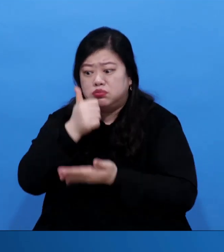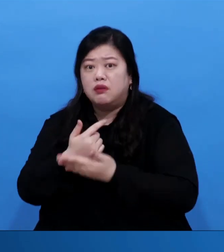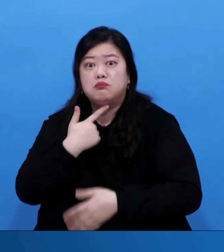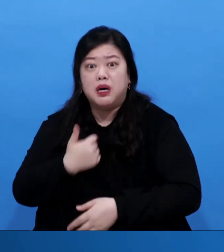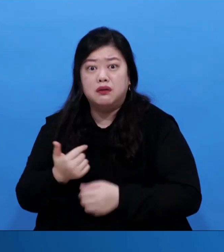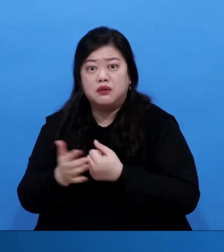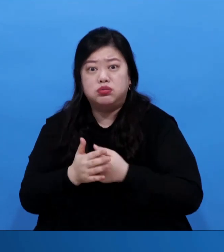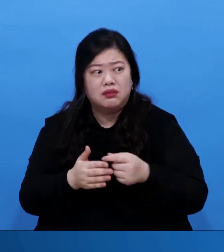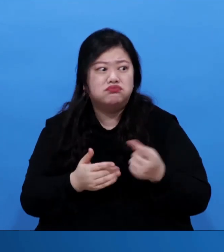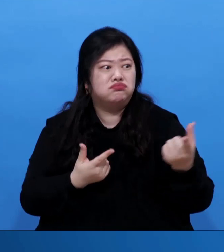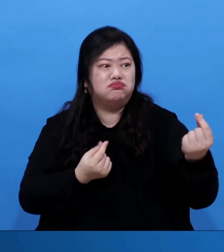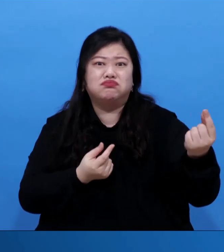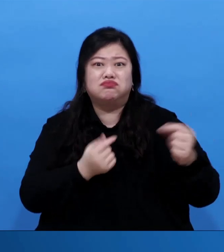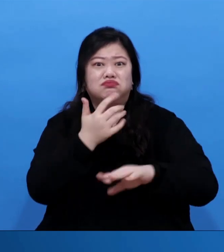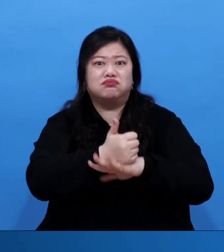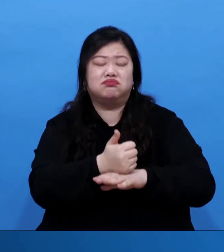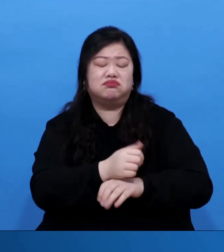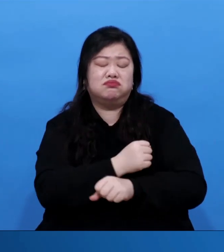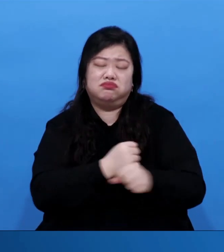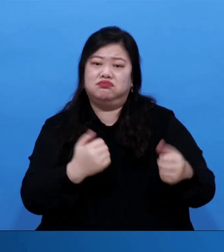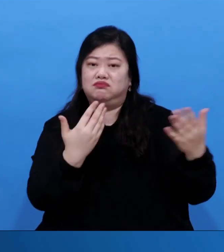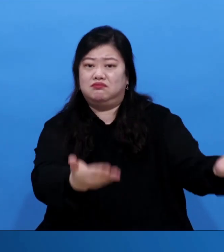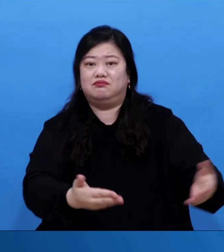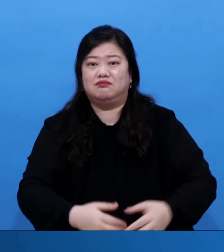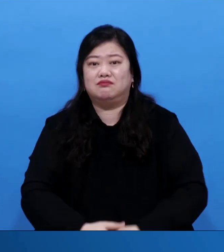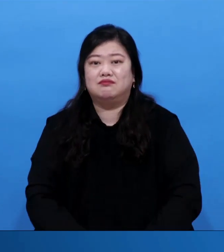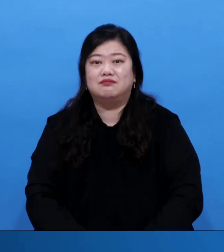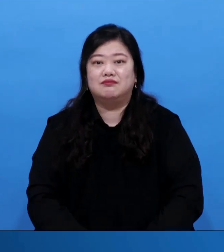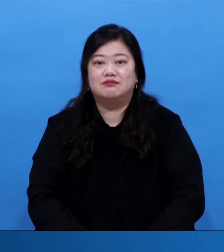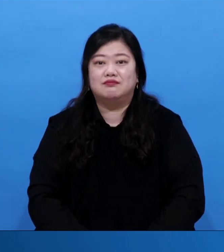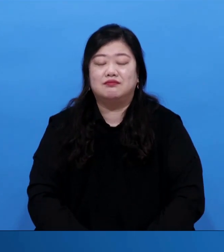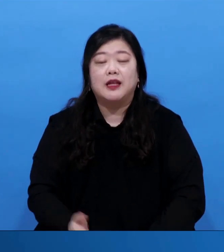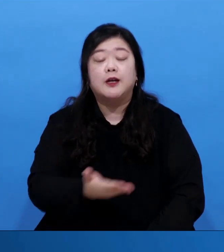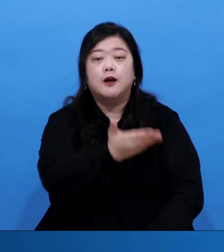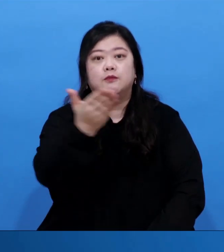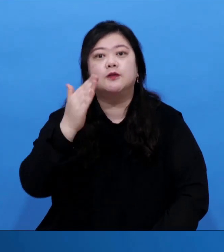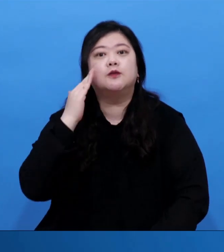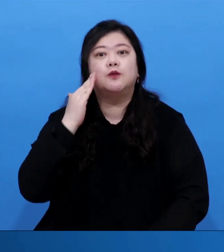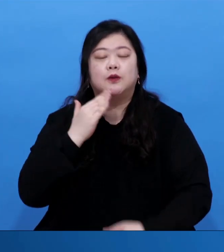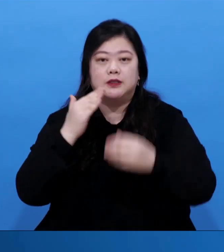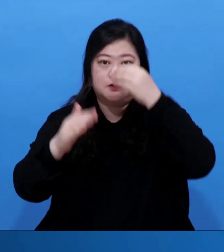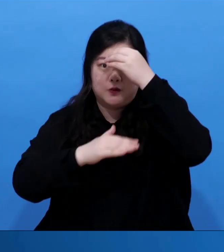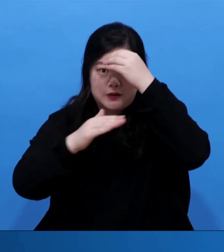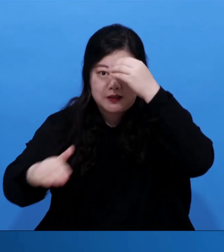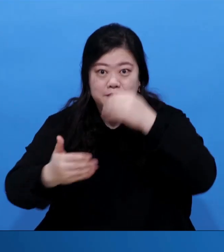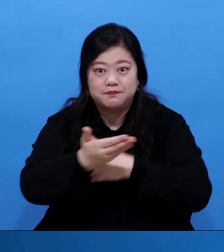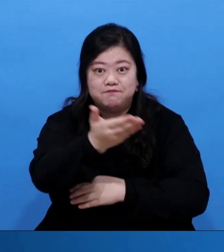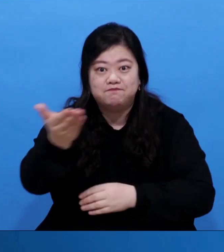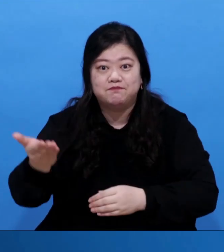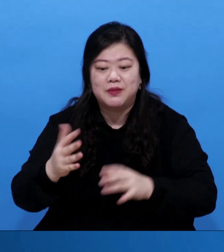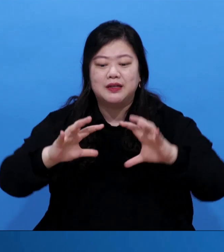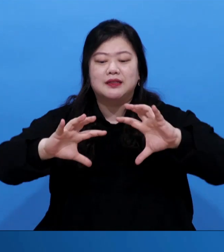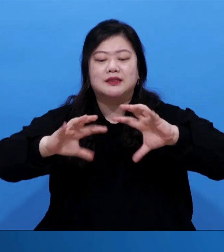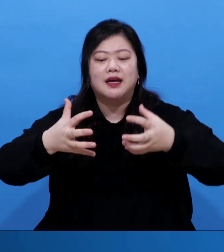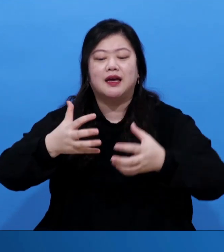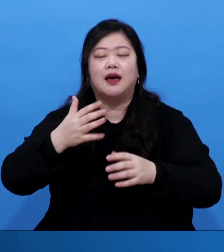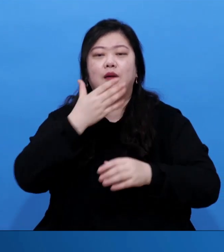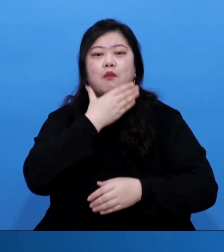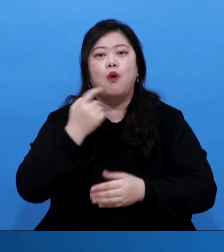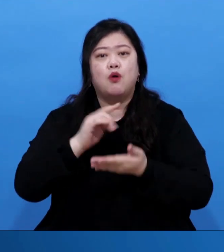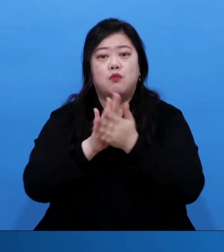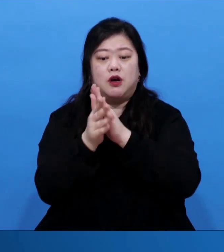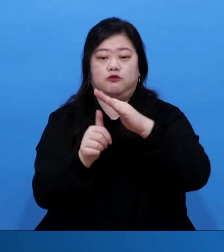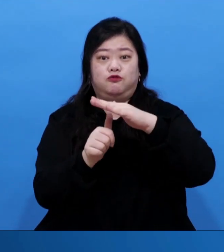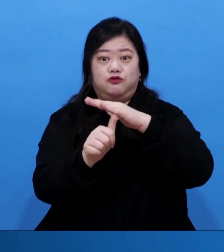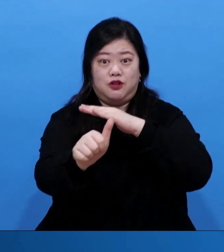노인들 세계복음화에 주역되기를 주 예수 이름으로 축복합니다. For our hearing impaired, may you become the main figures for